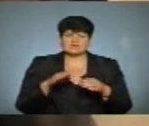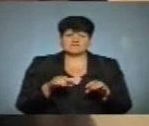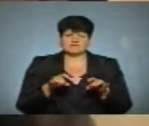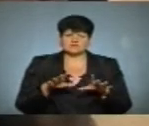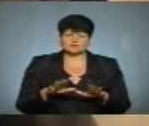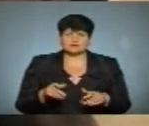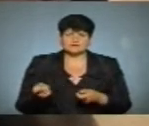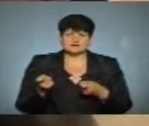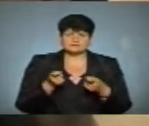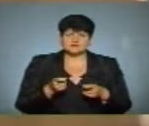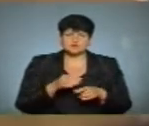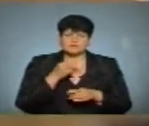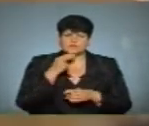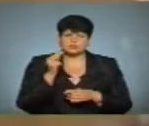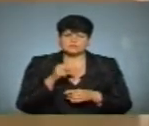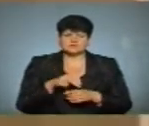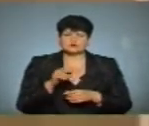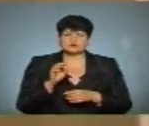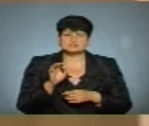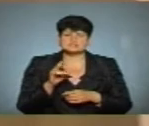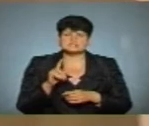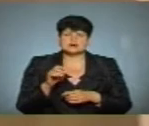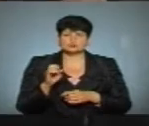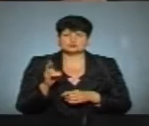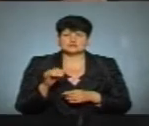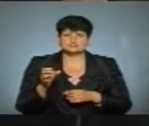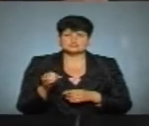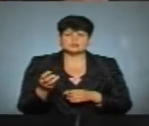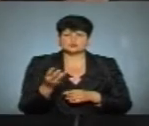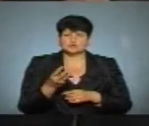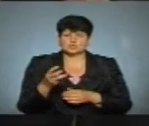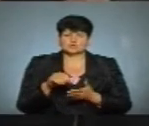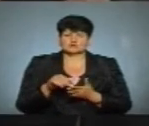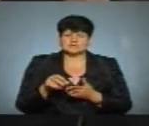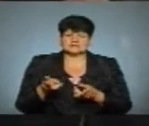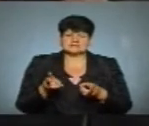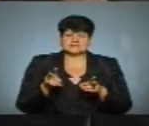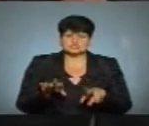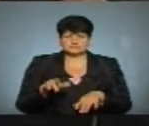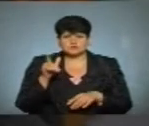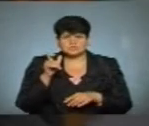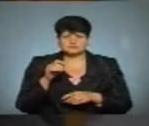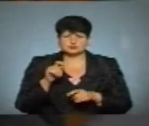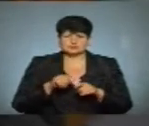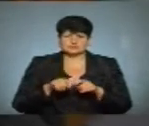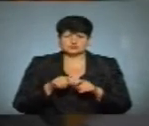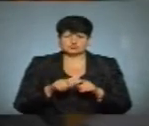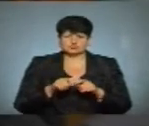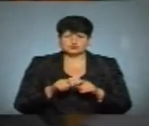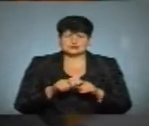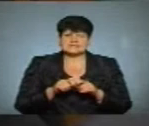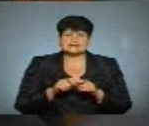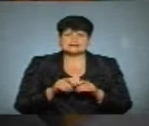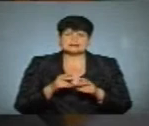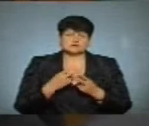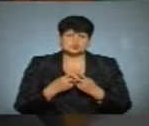привезли лише обвинуваченого Олександра Закутнього. Ще троє учасників убивства залишилися у Чортківському слідчому ізоляторі. Про